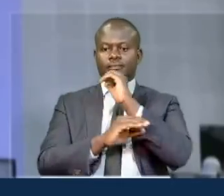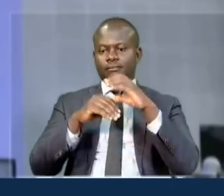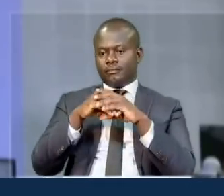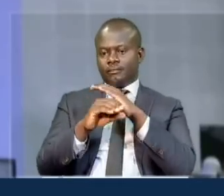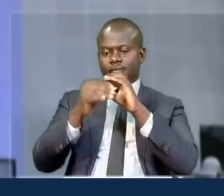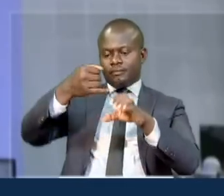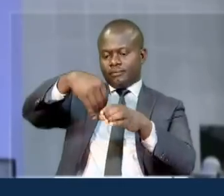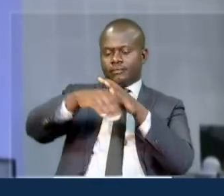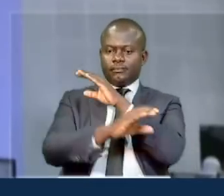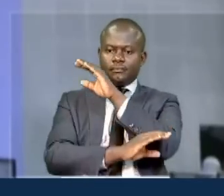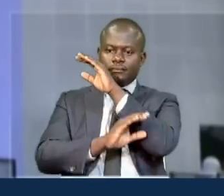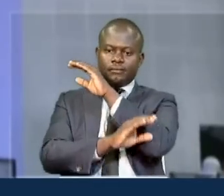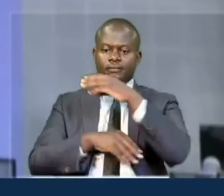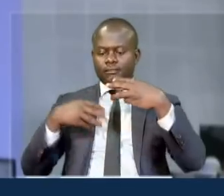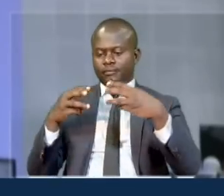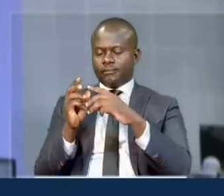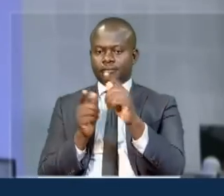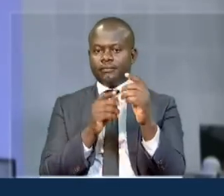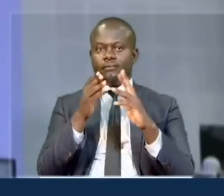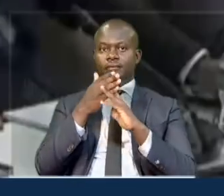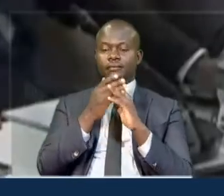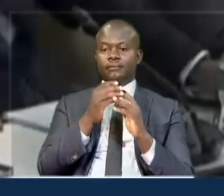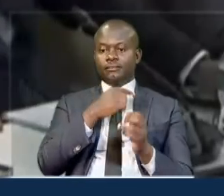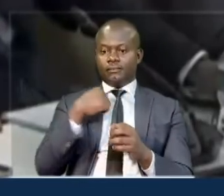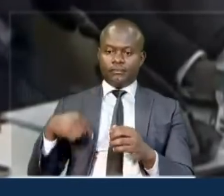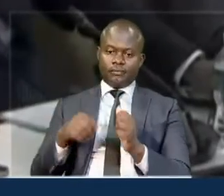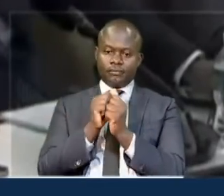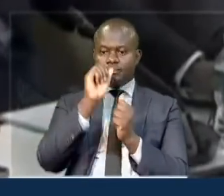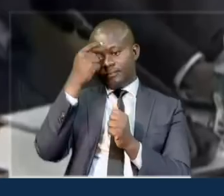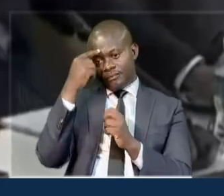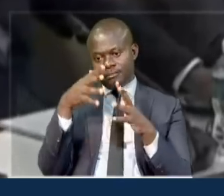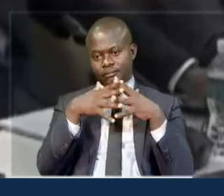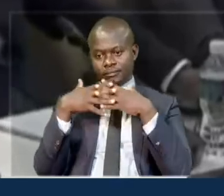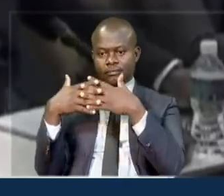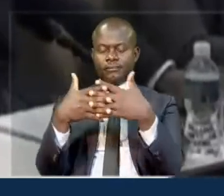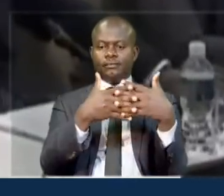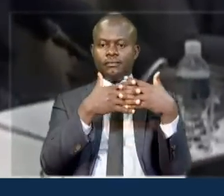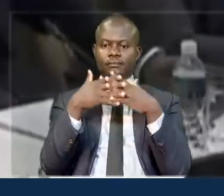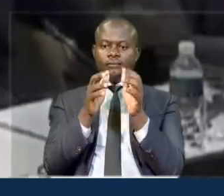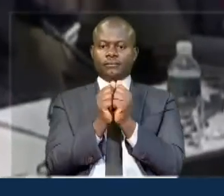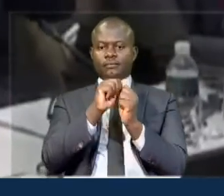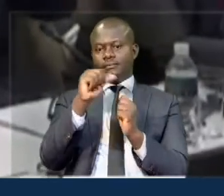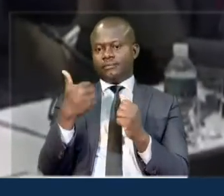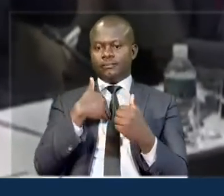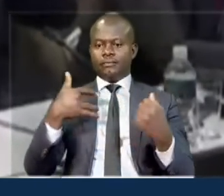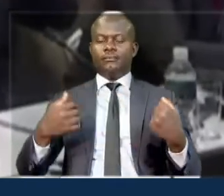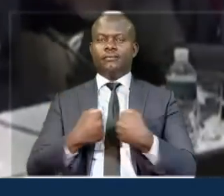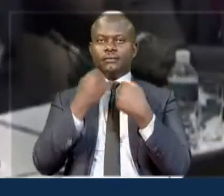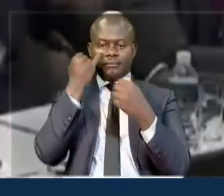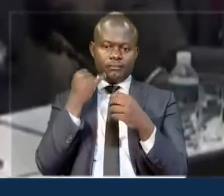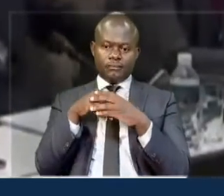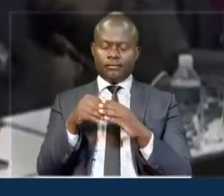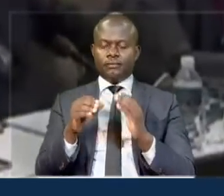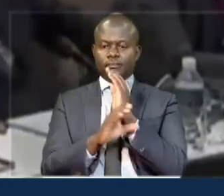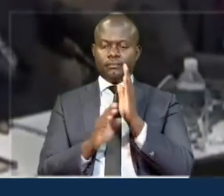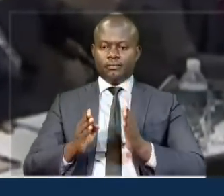mbere, intambara y'ubucuruzi hagati y'Ubushinwa ndetse na Leta Zunze Ubumwe za Amerika, n'ibindi bigira ingaruka zikomeye ku bihugu bikiri mu